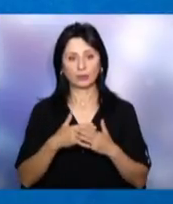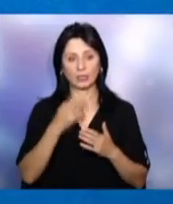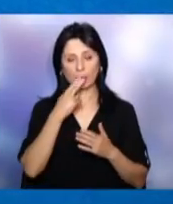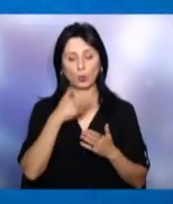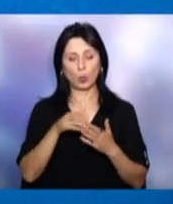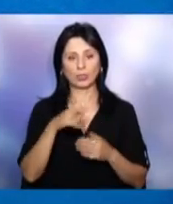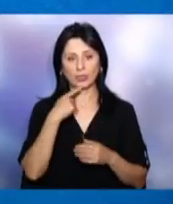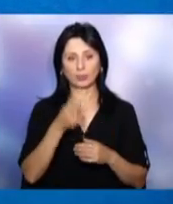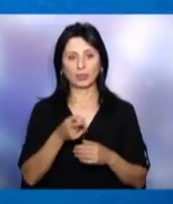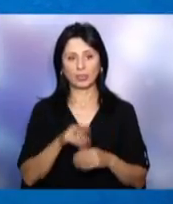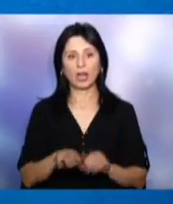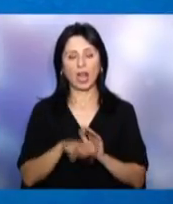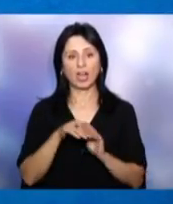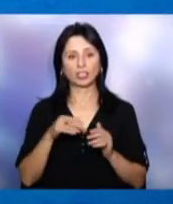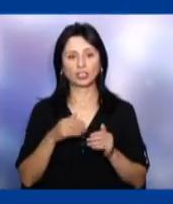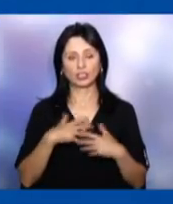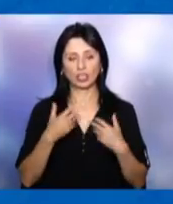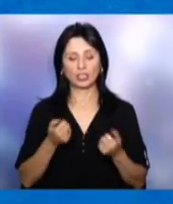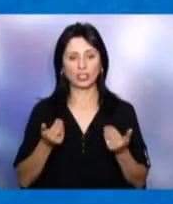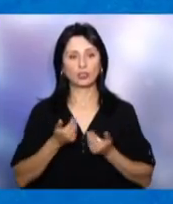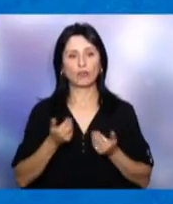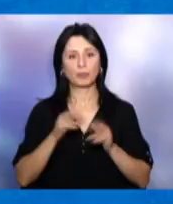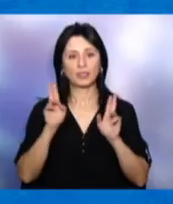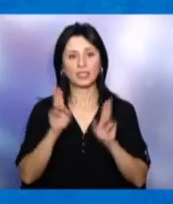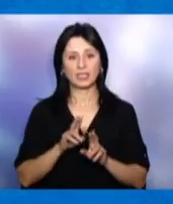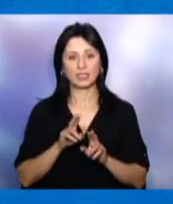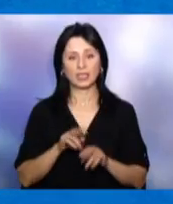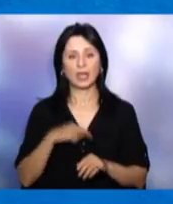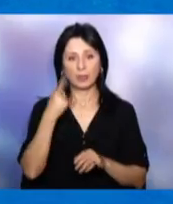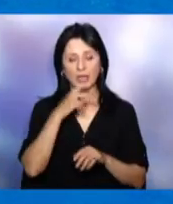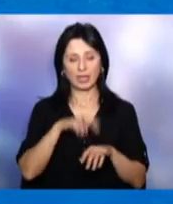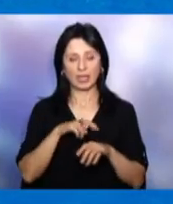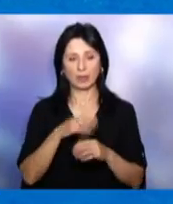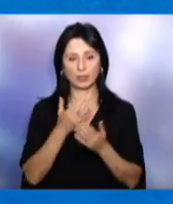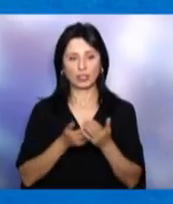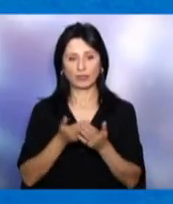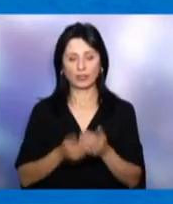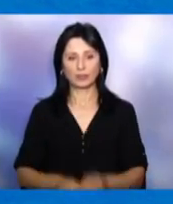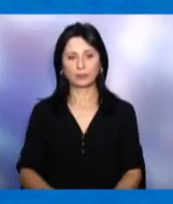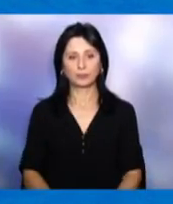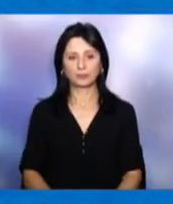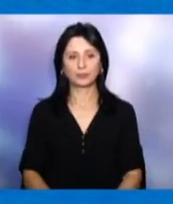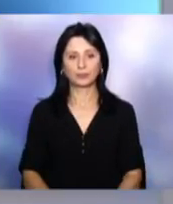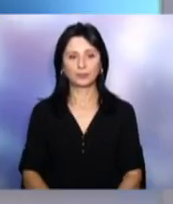თამბაქოზე უარის თქმით. აირჩიე ჯანსაღი ცხოვრების წესი პირადი ექიმის